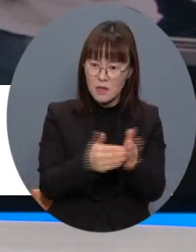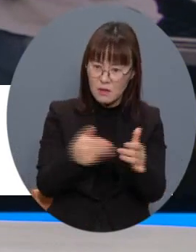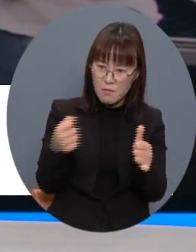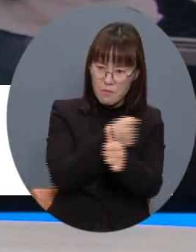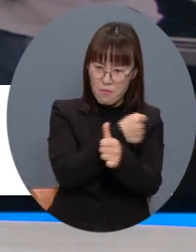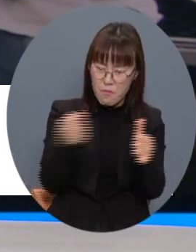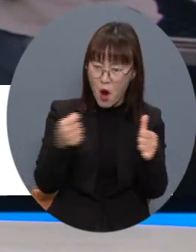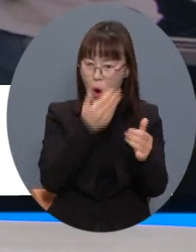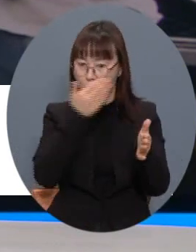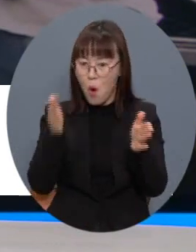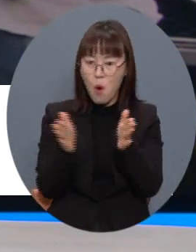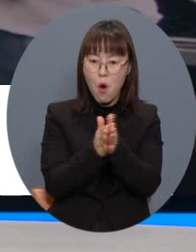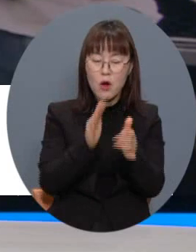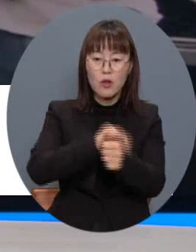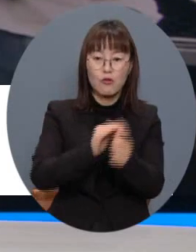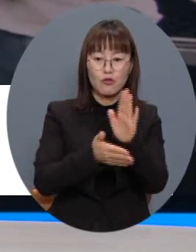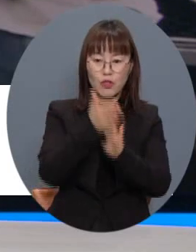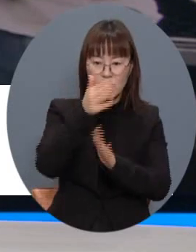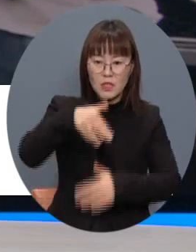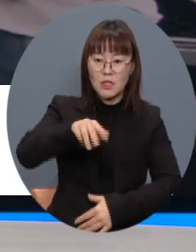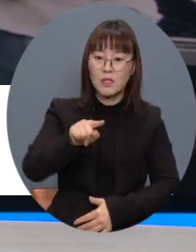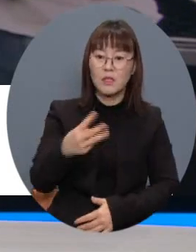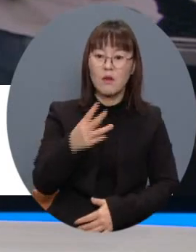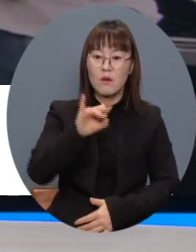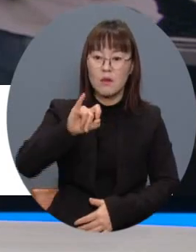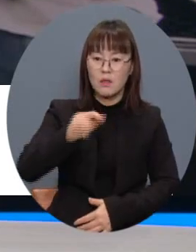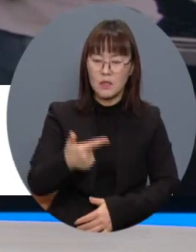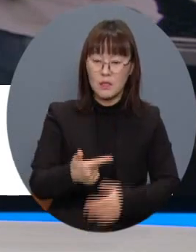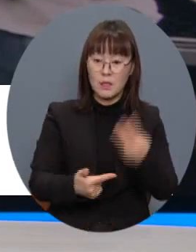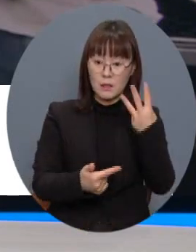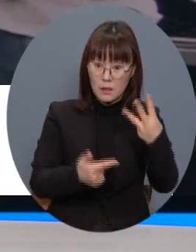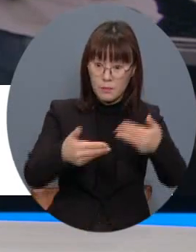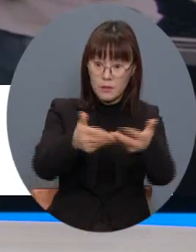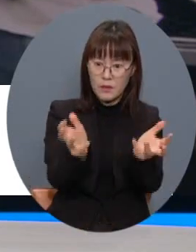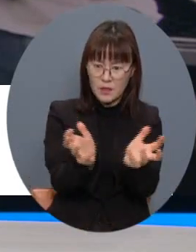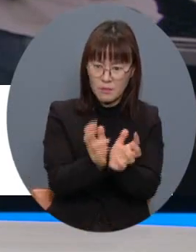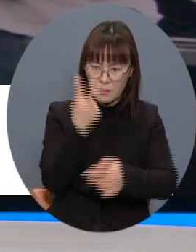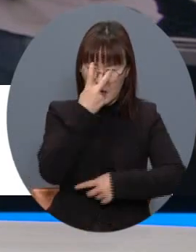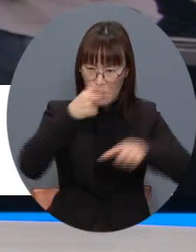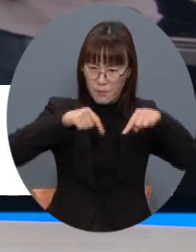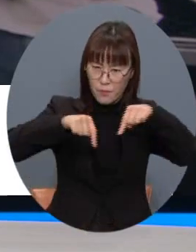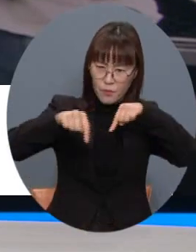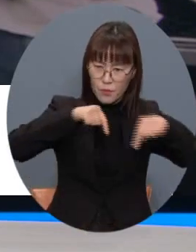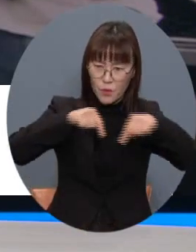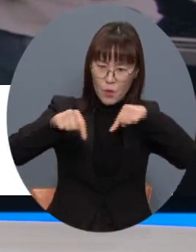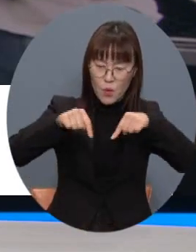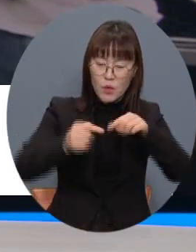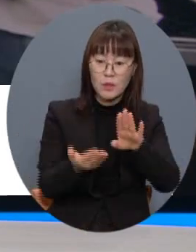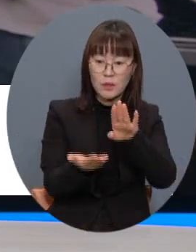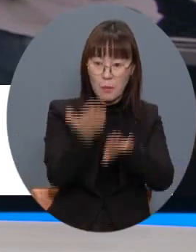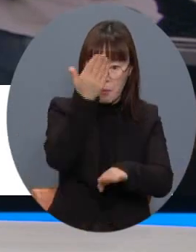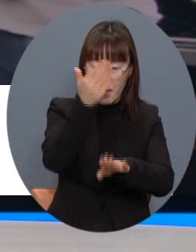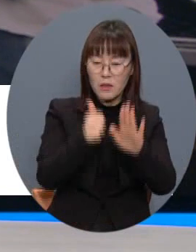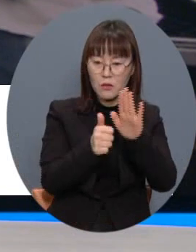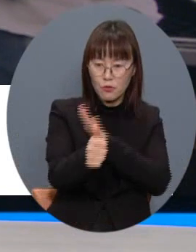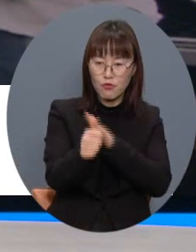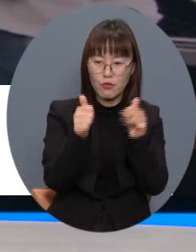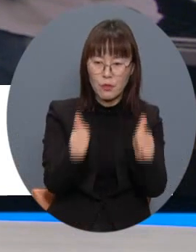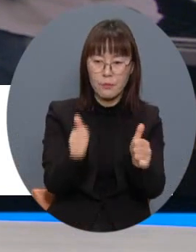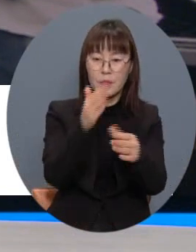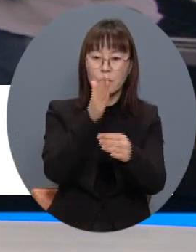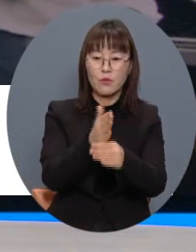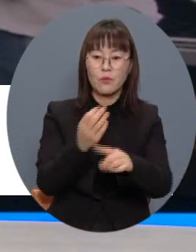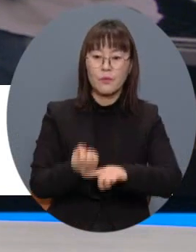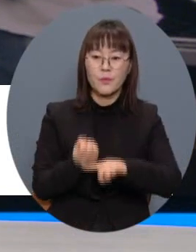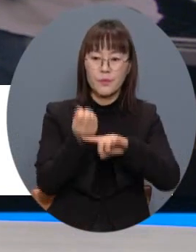가혹행위에 연루된 경주시청 철인 3종 경기팀 감독과 주장, 선배 선수 등의 재판도 진행되고 있습니다. 보도에